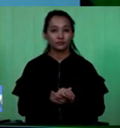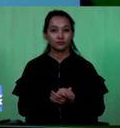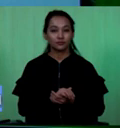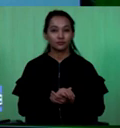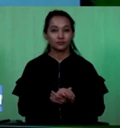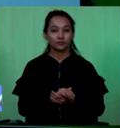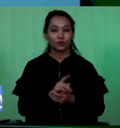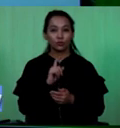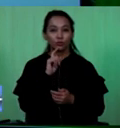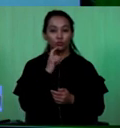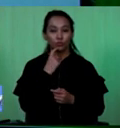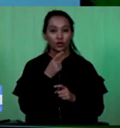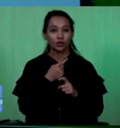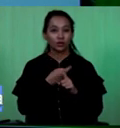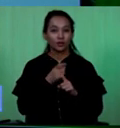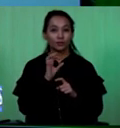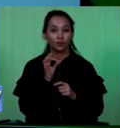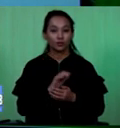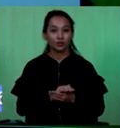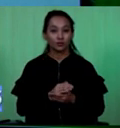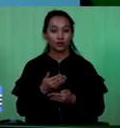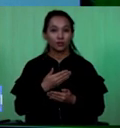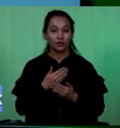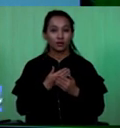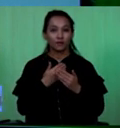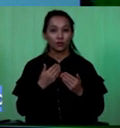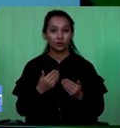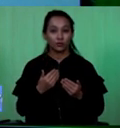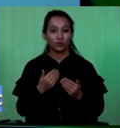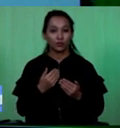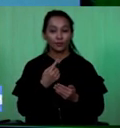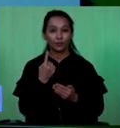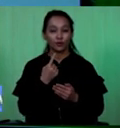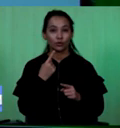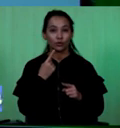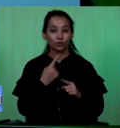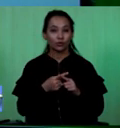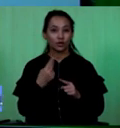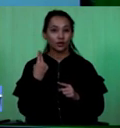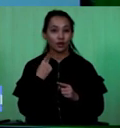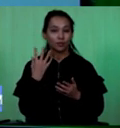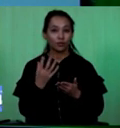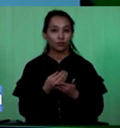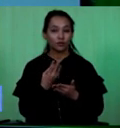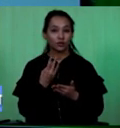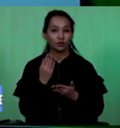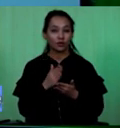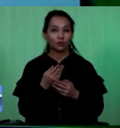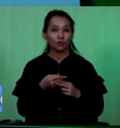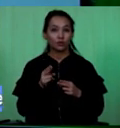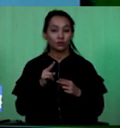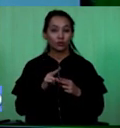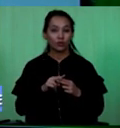Bu murakkab tenglama, to'g'rimi? Biz avvalambor birinchi qo'shiluvchini topib olishimiz kerak. Buning uchun